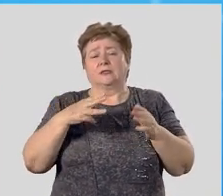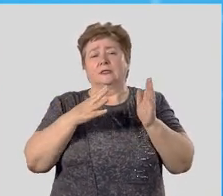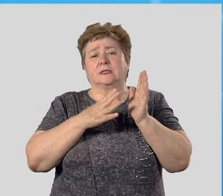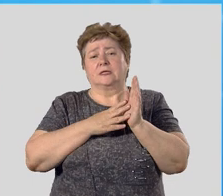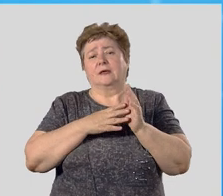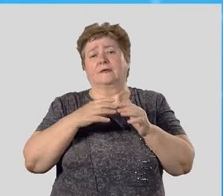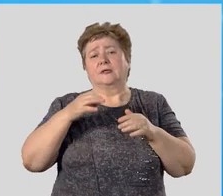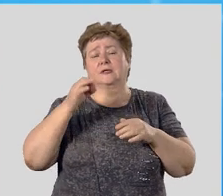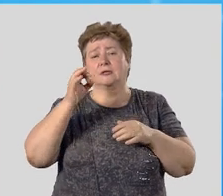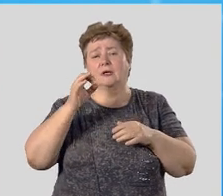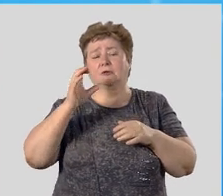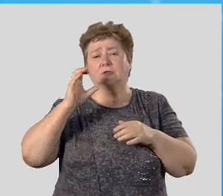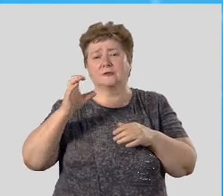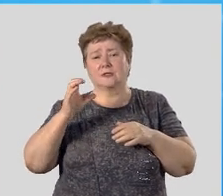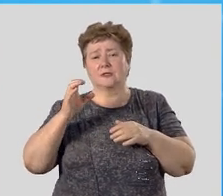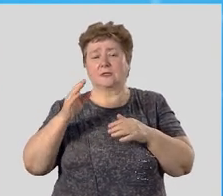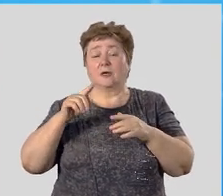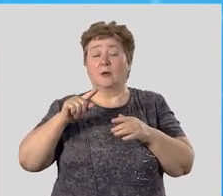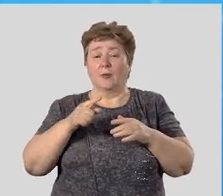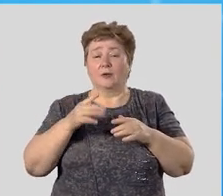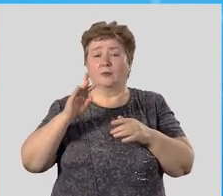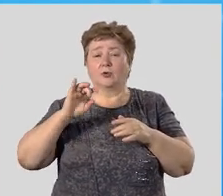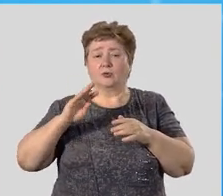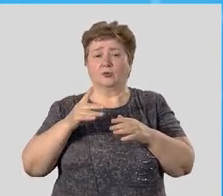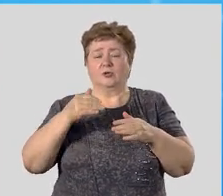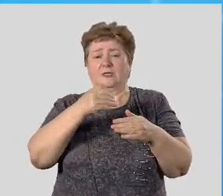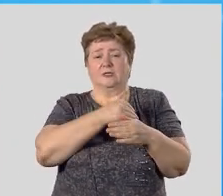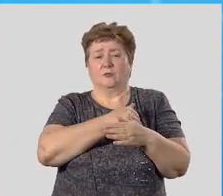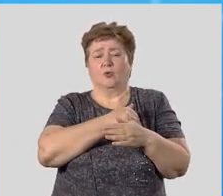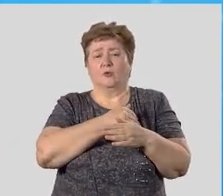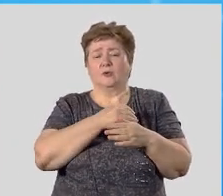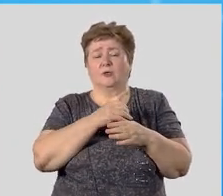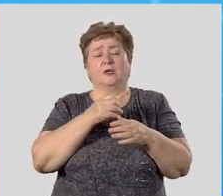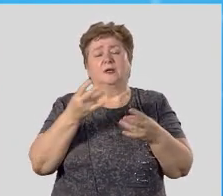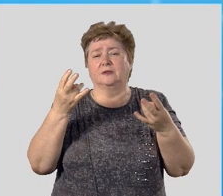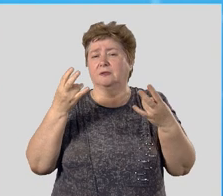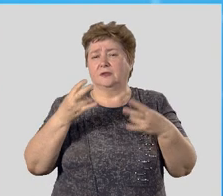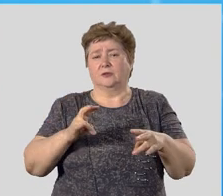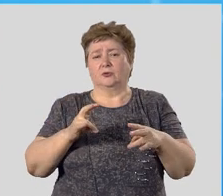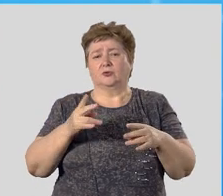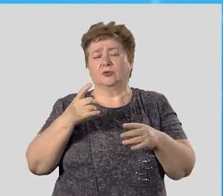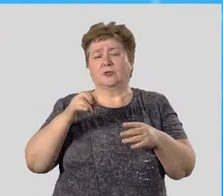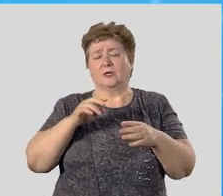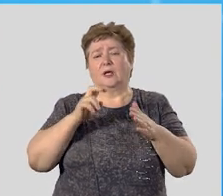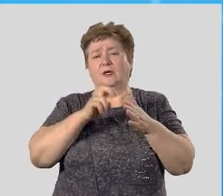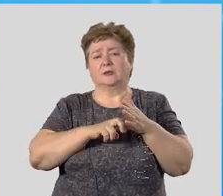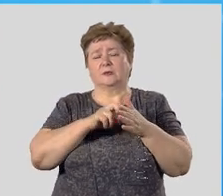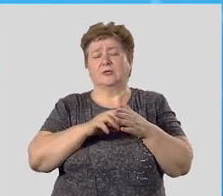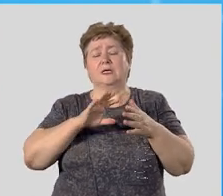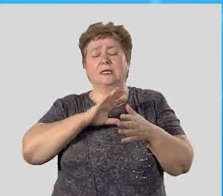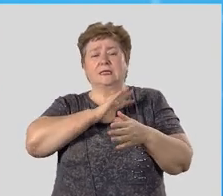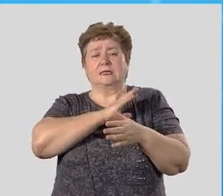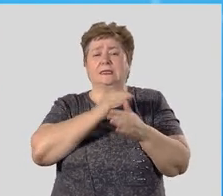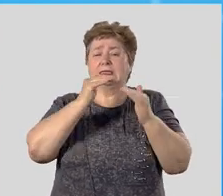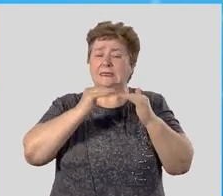39 градусов Цельсия. Поэтому ртутный термометр не применяют для измерения